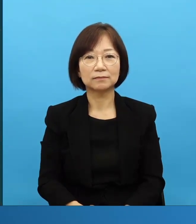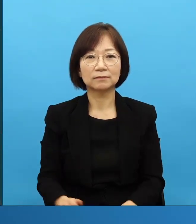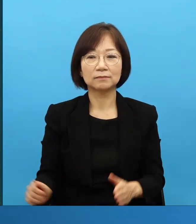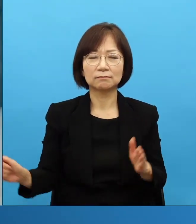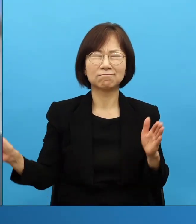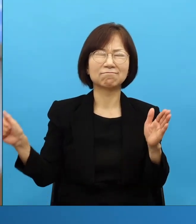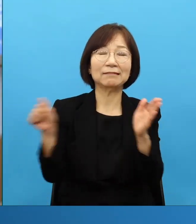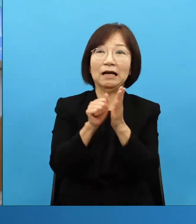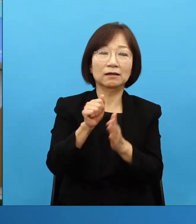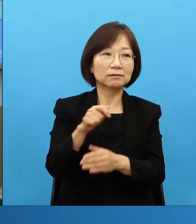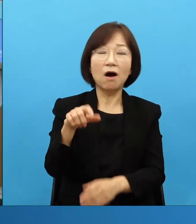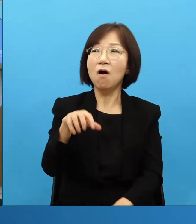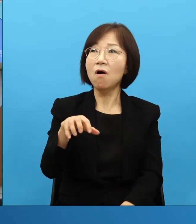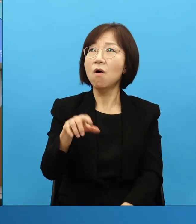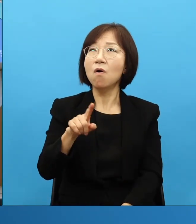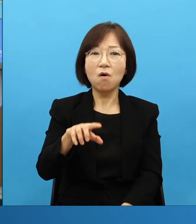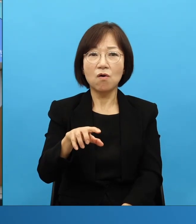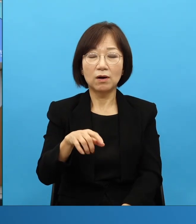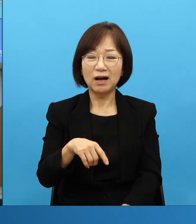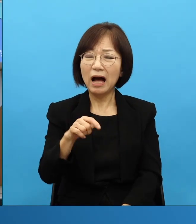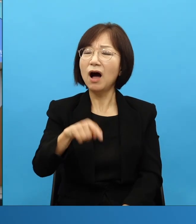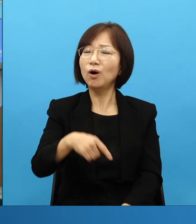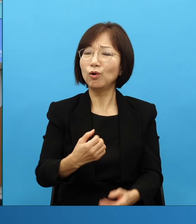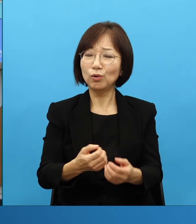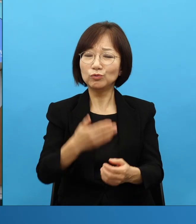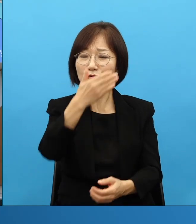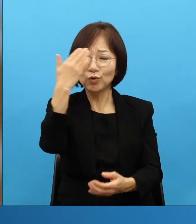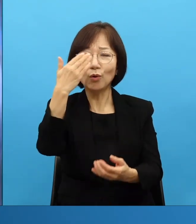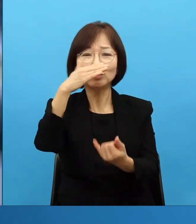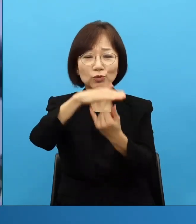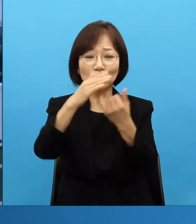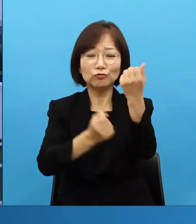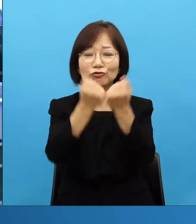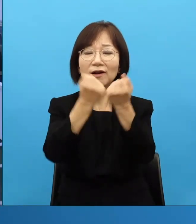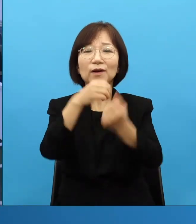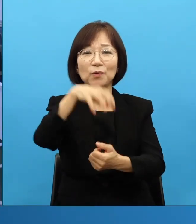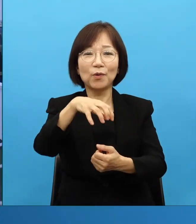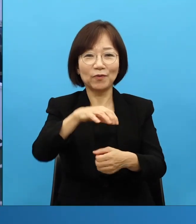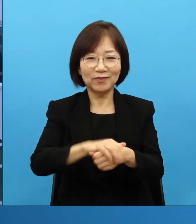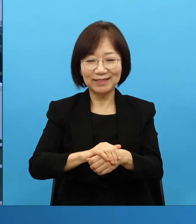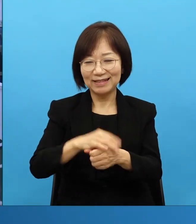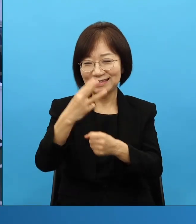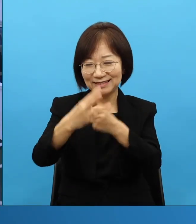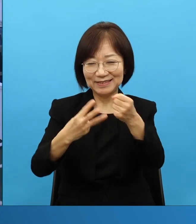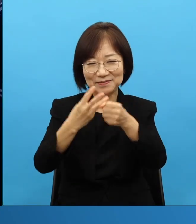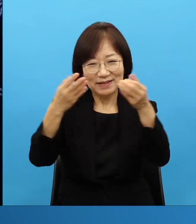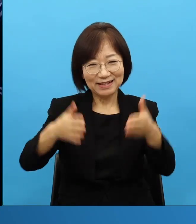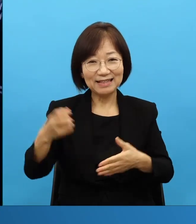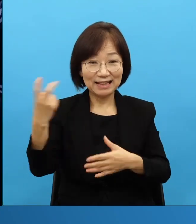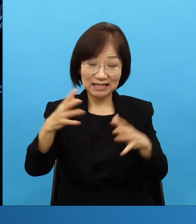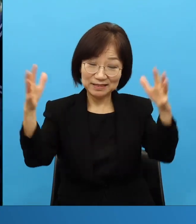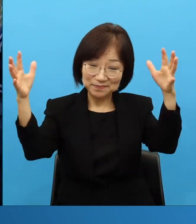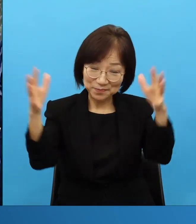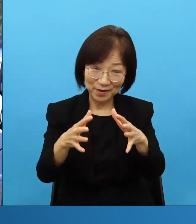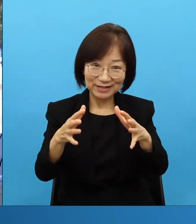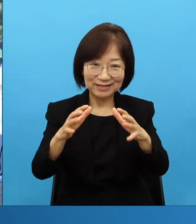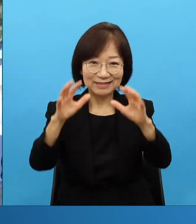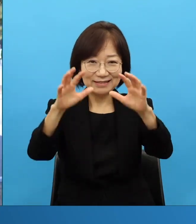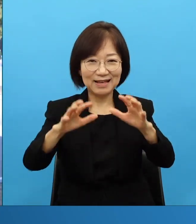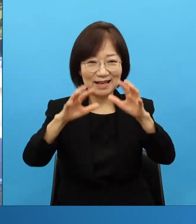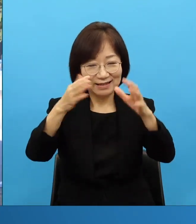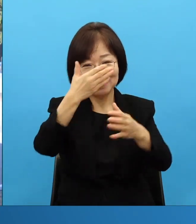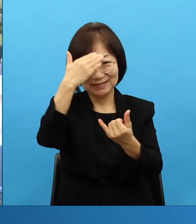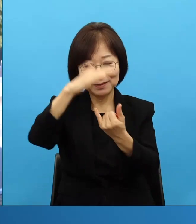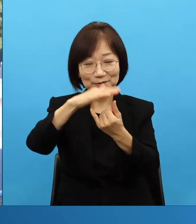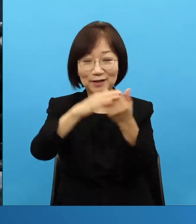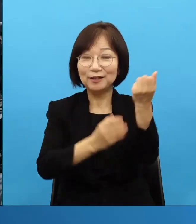여기가 어디야? 어디긴 어디야. 청소년 수련회지. 3년 만에 다시 모인 세계 청소년 수련회 새청수. 아침부터